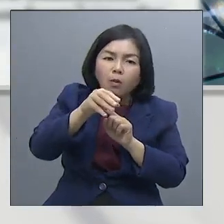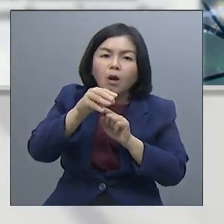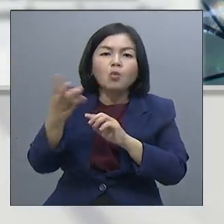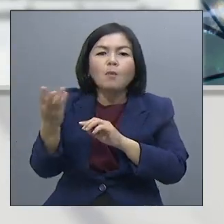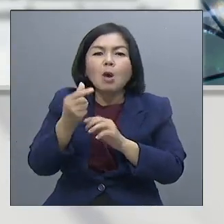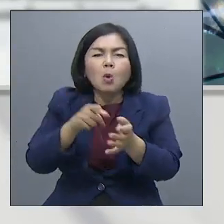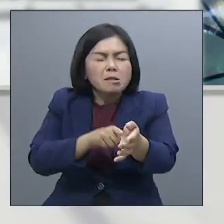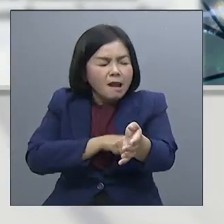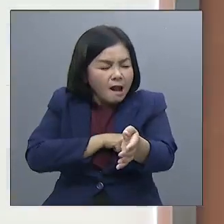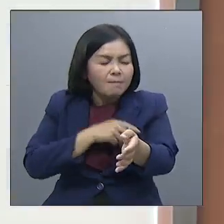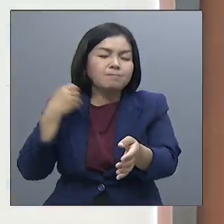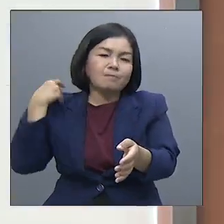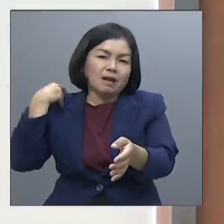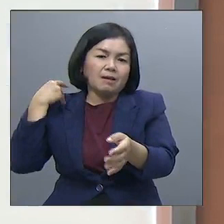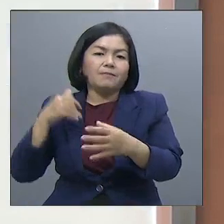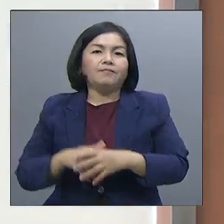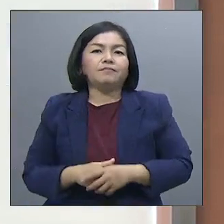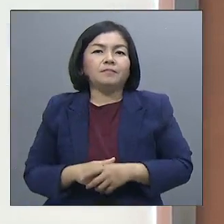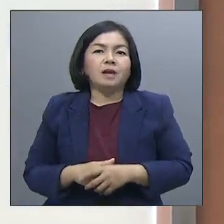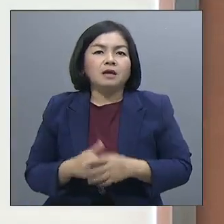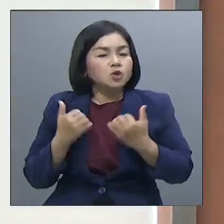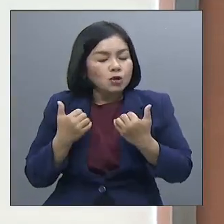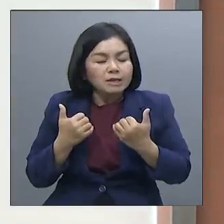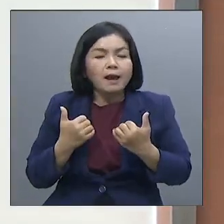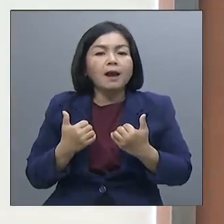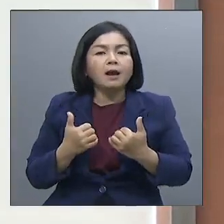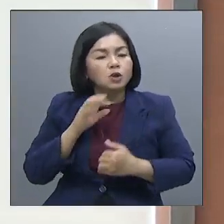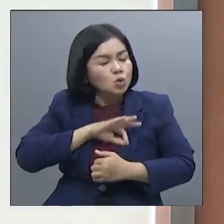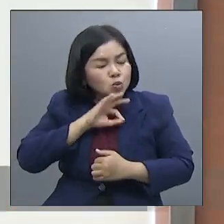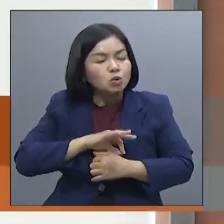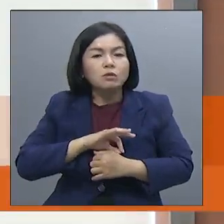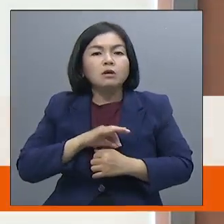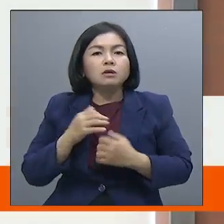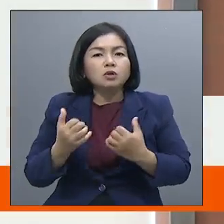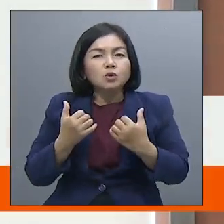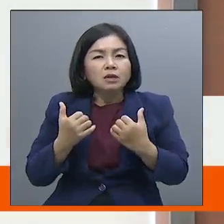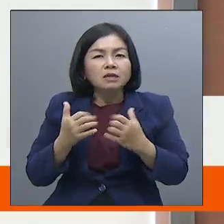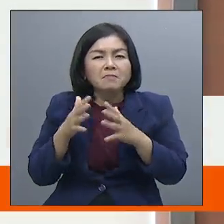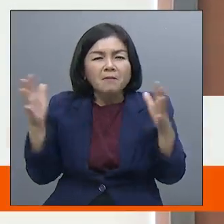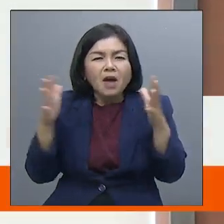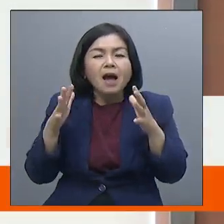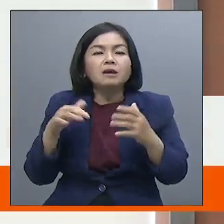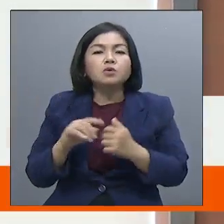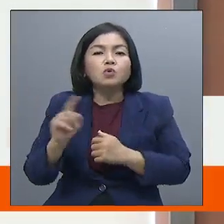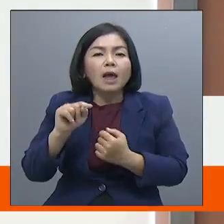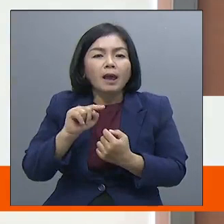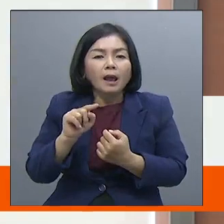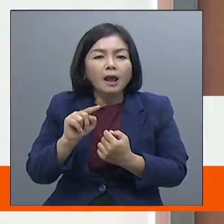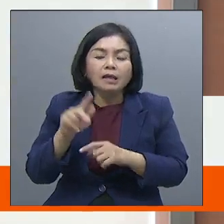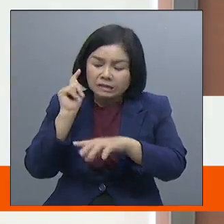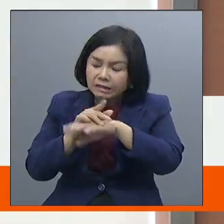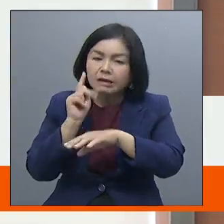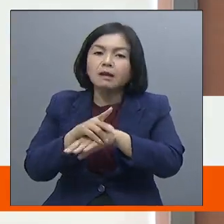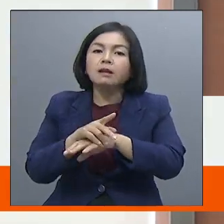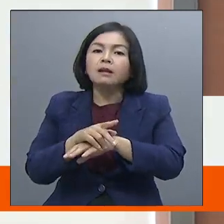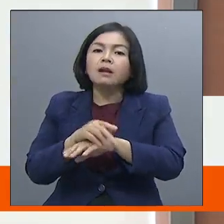ค่ะ หลักๆเนี่ยตอนนี้ที่มาแบบแรงเลยเนาะเยอะก็คือในเรื่องของอินเทอร์เน็ต